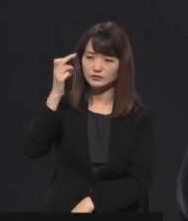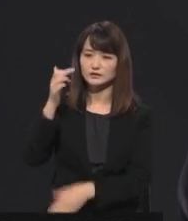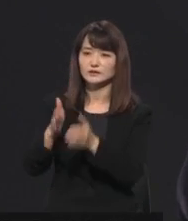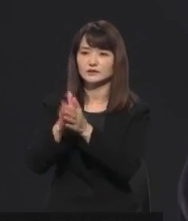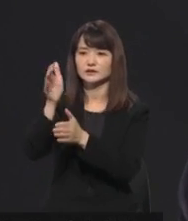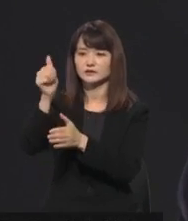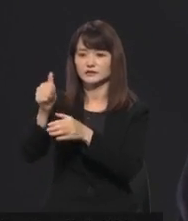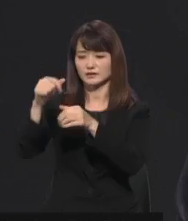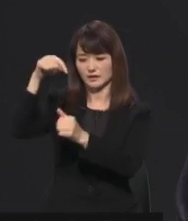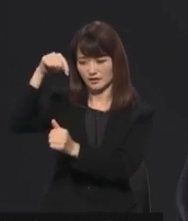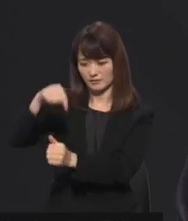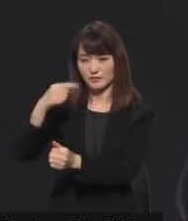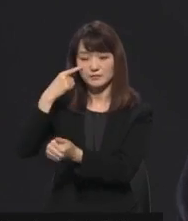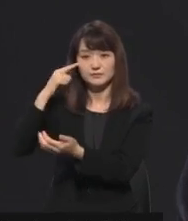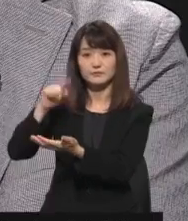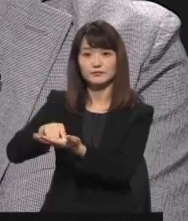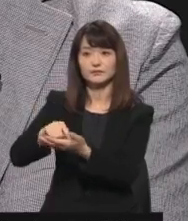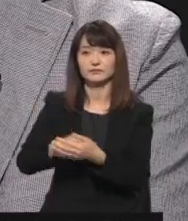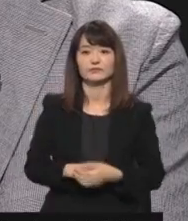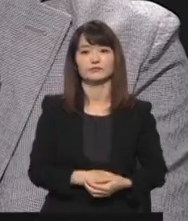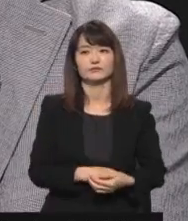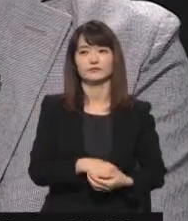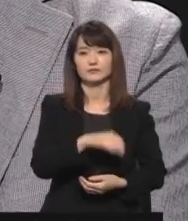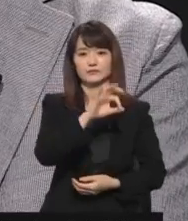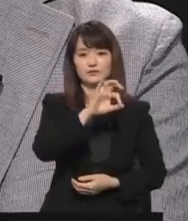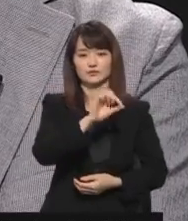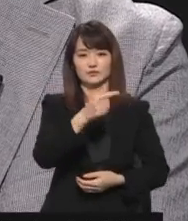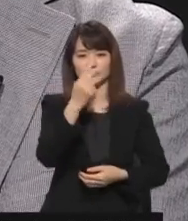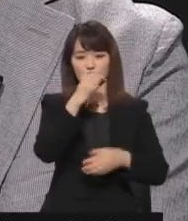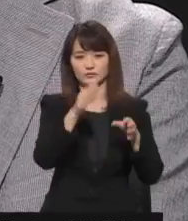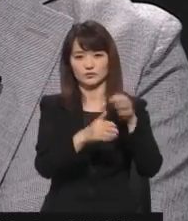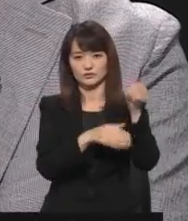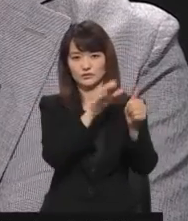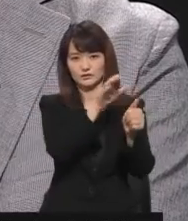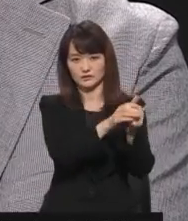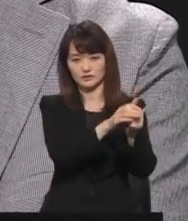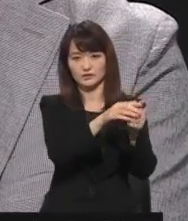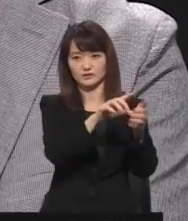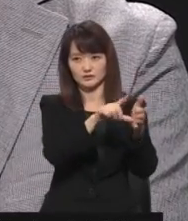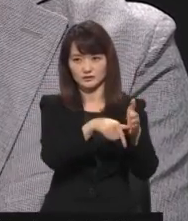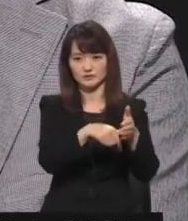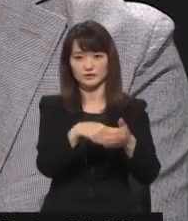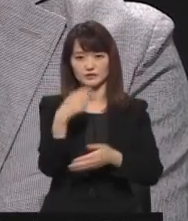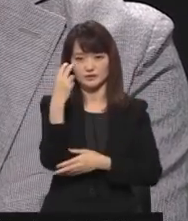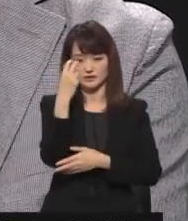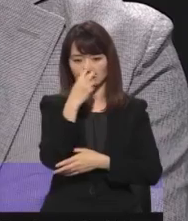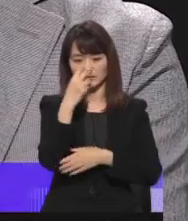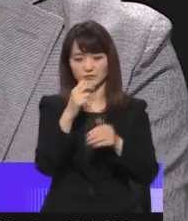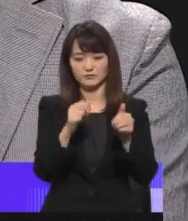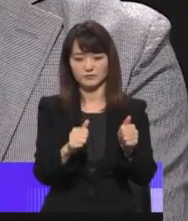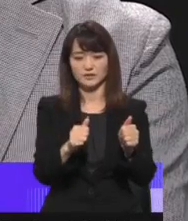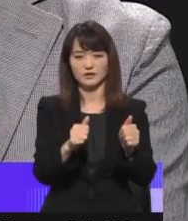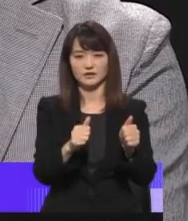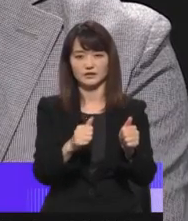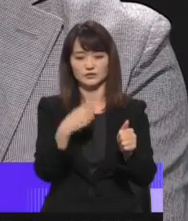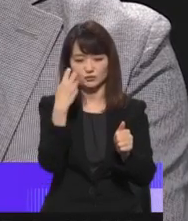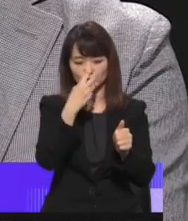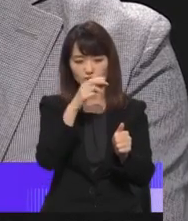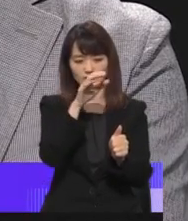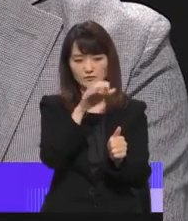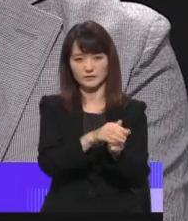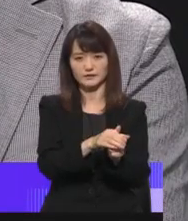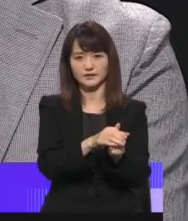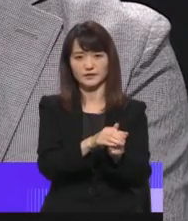문제를 수사했던 게 윤석렬 검찰 총상 시절에 있었던 이에 않은 검사들이 그 일을 수사 좌천 이 됐고 대한민국의 커다란 사회적